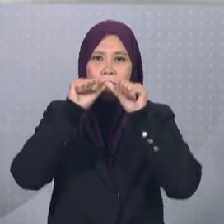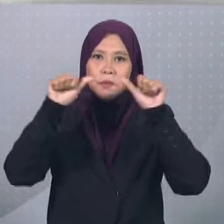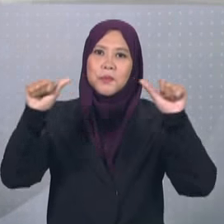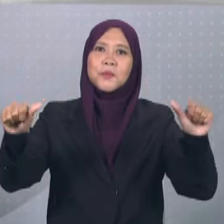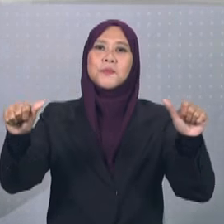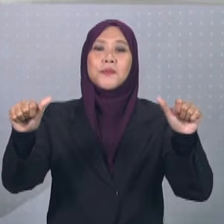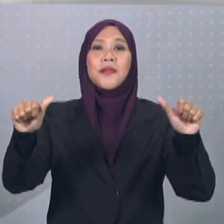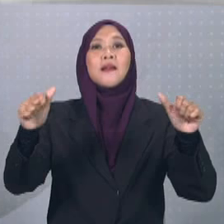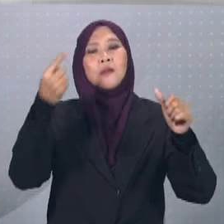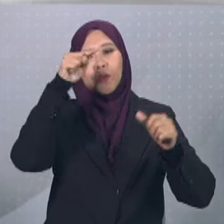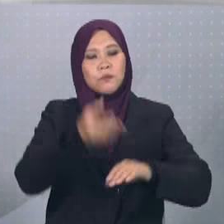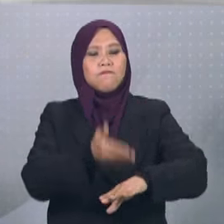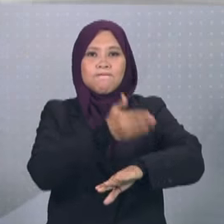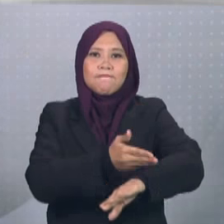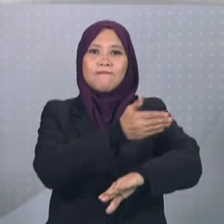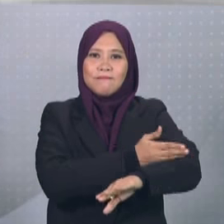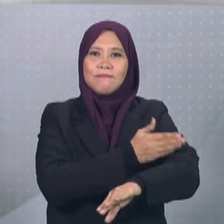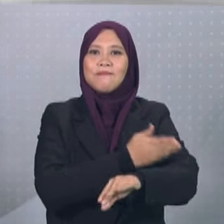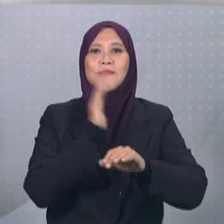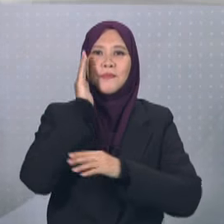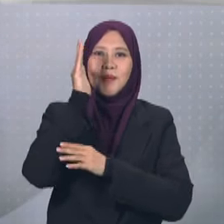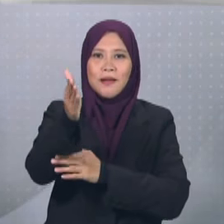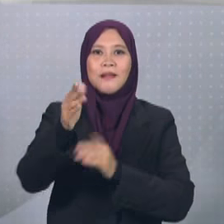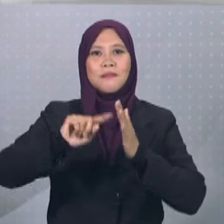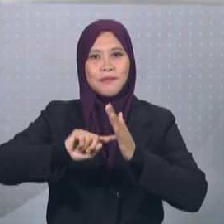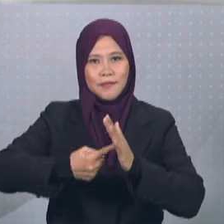diumumkan. Berikut penambahbaikan yang akan dilaksana.